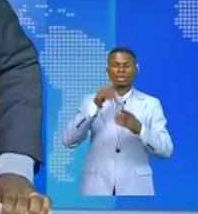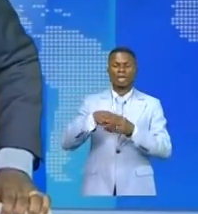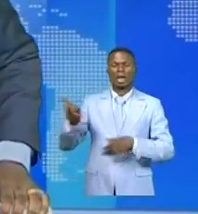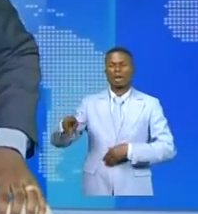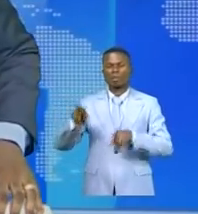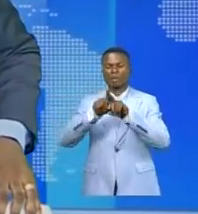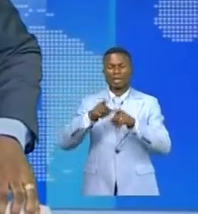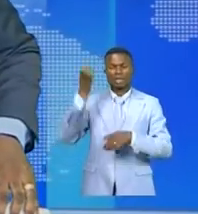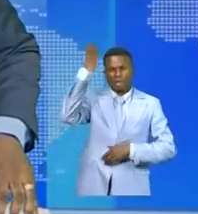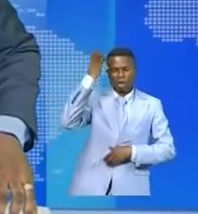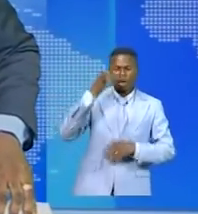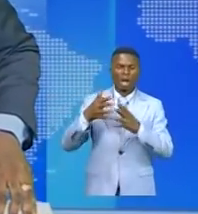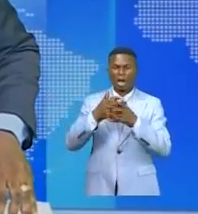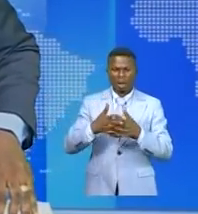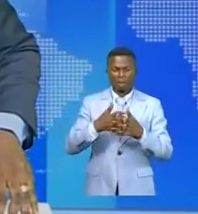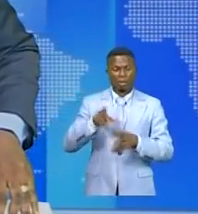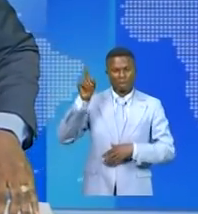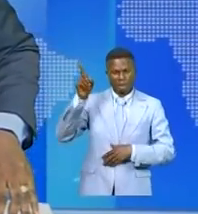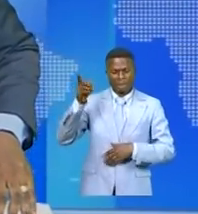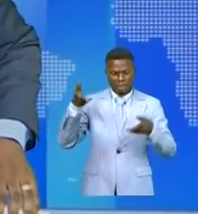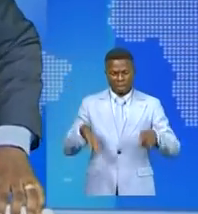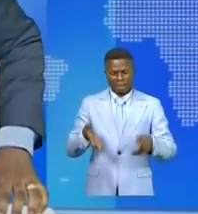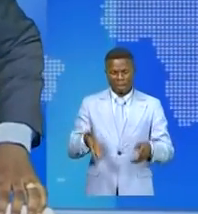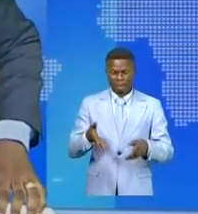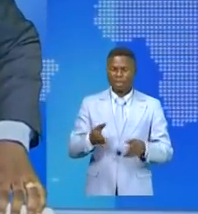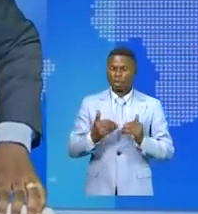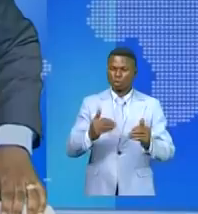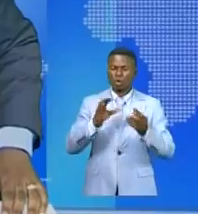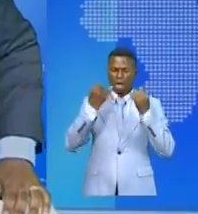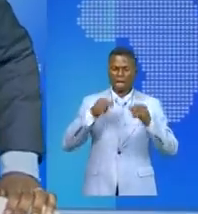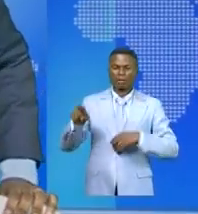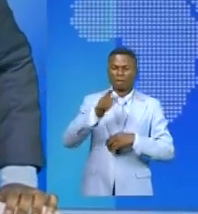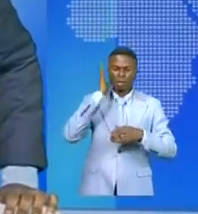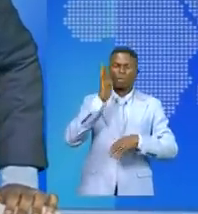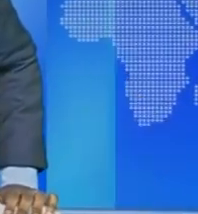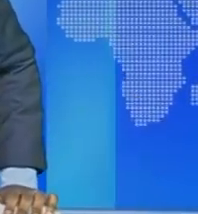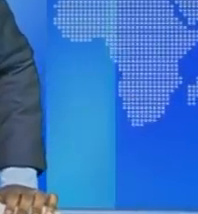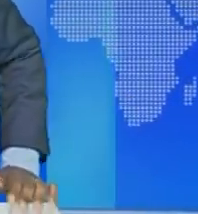depuis la ville de Kindu. Nous sommes là dans la province du Maniema. Bonsoir chez vous.